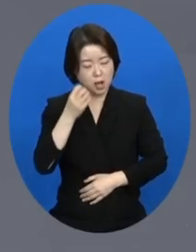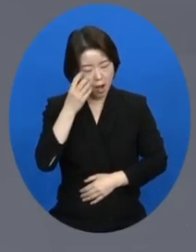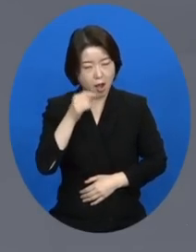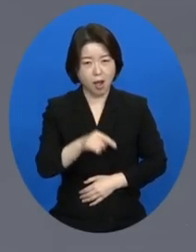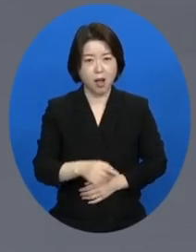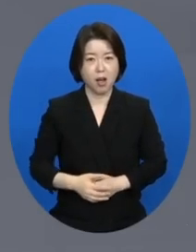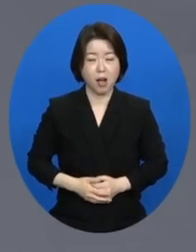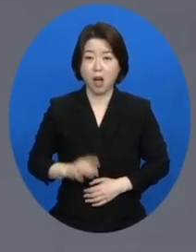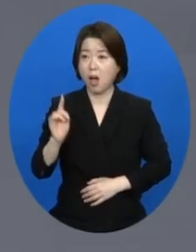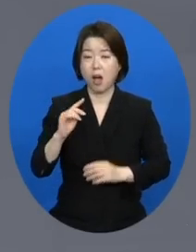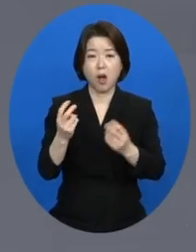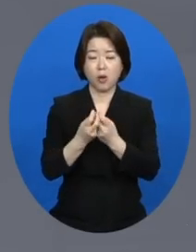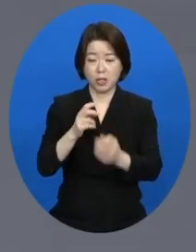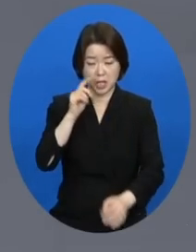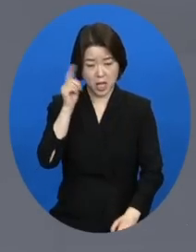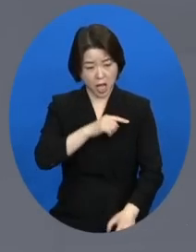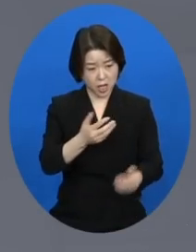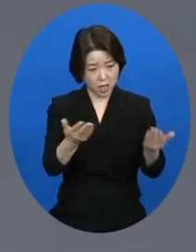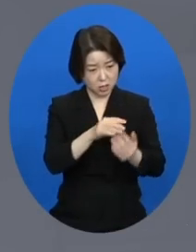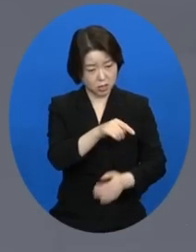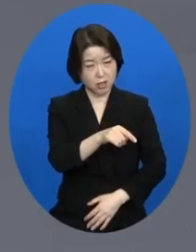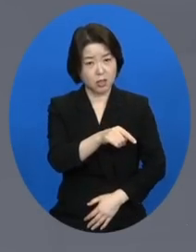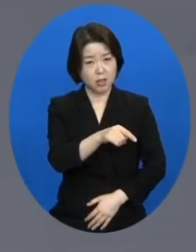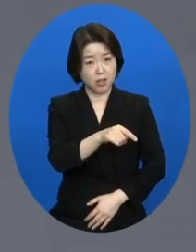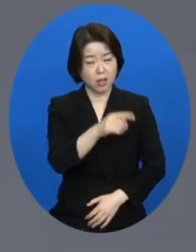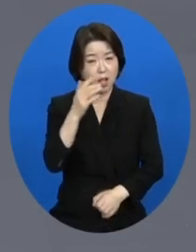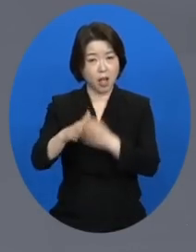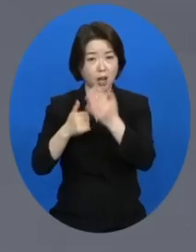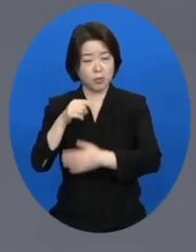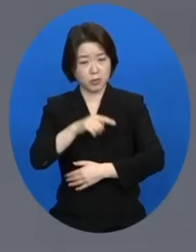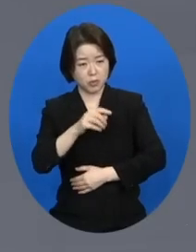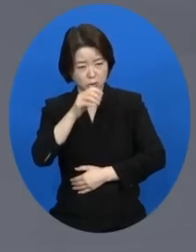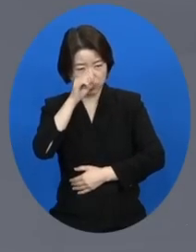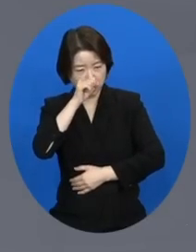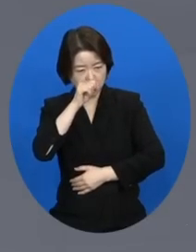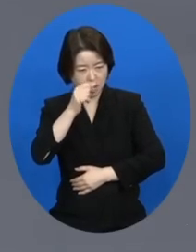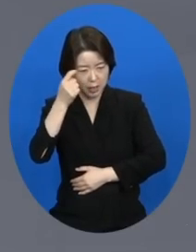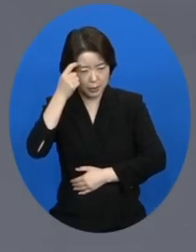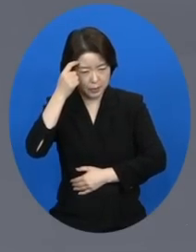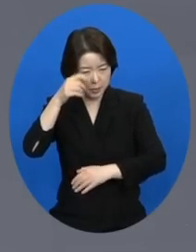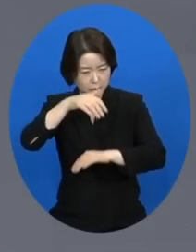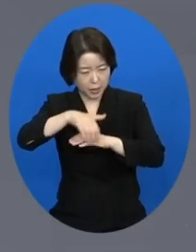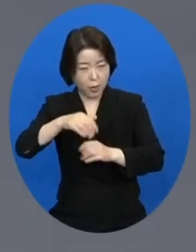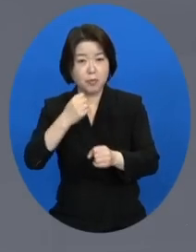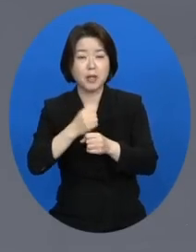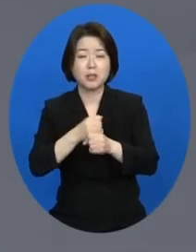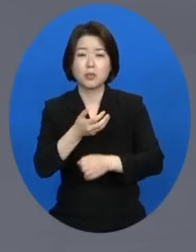아니, 어떻게 악한 일인데 하나님 그것을 선한 것으로 의도하셨을까요?